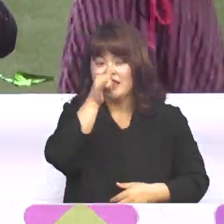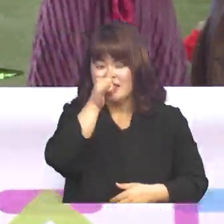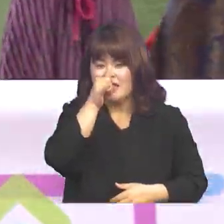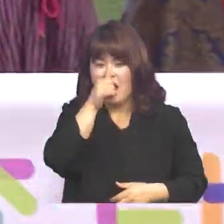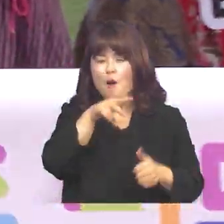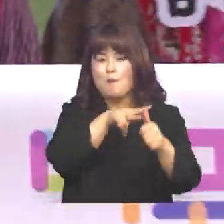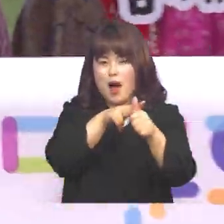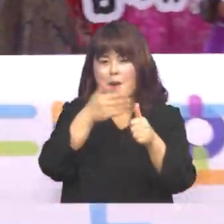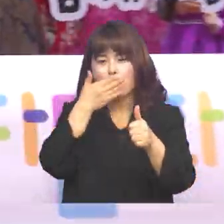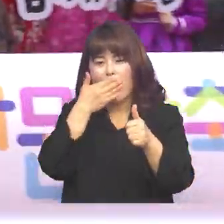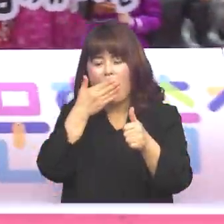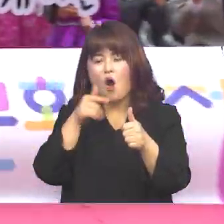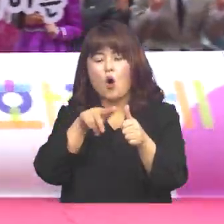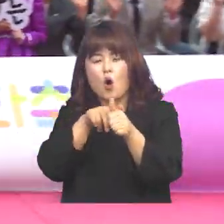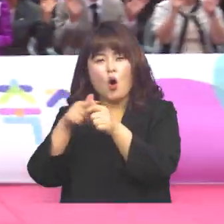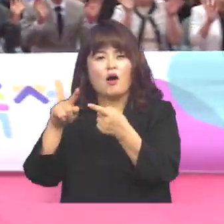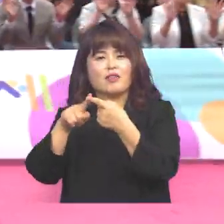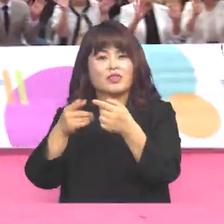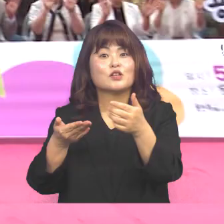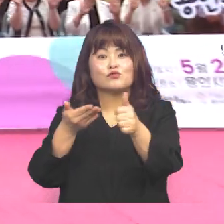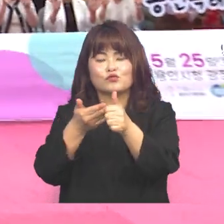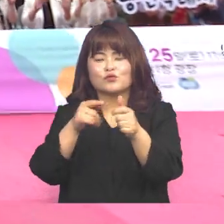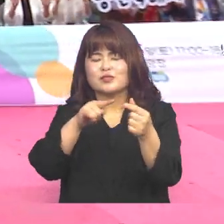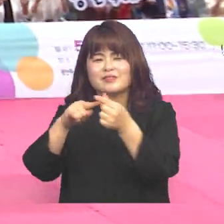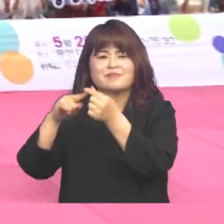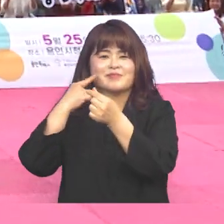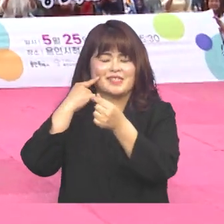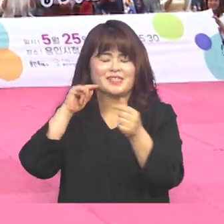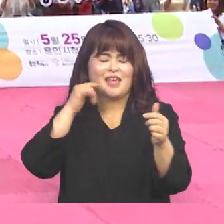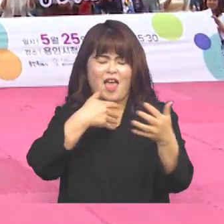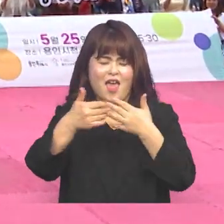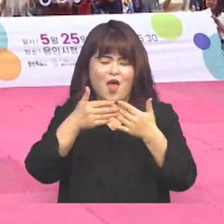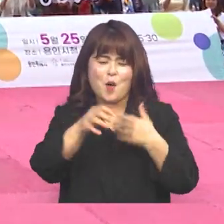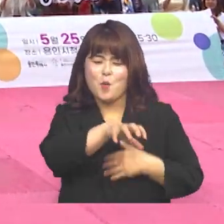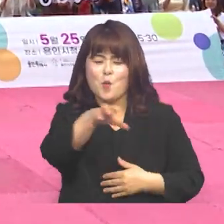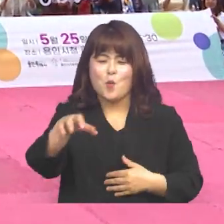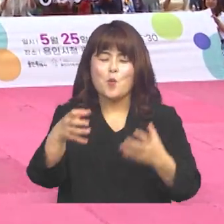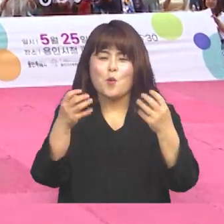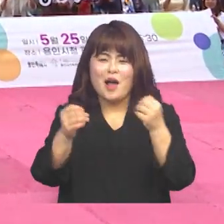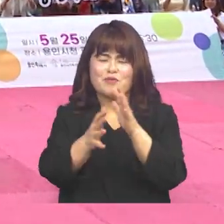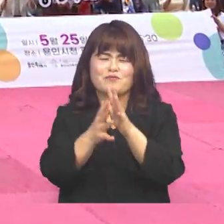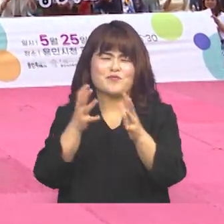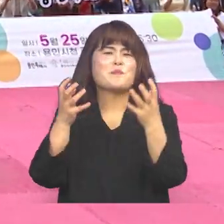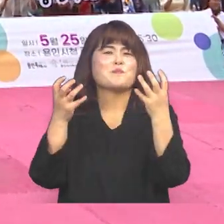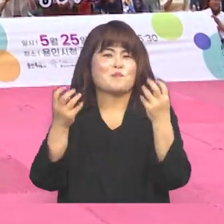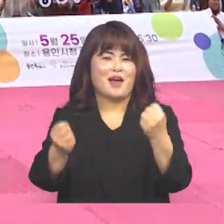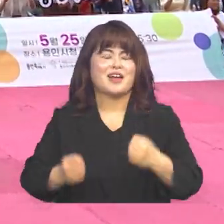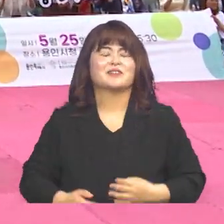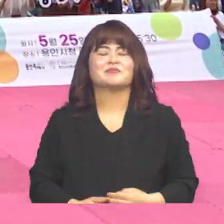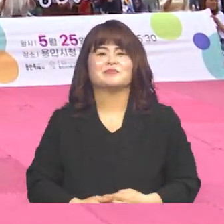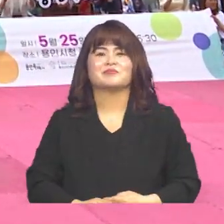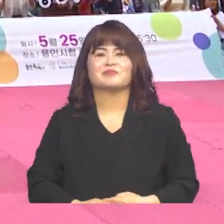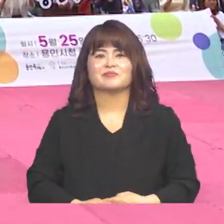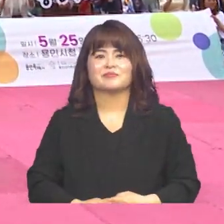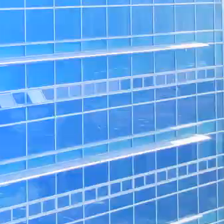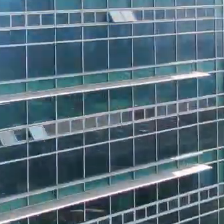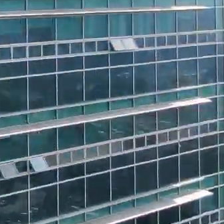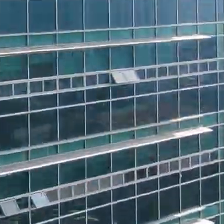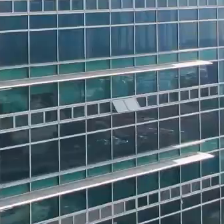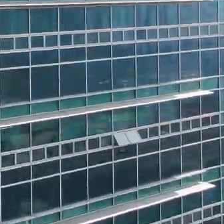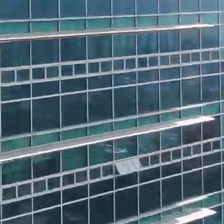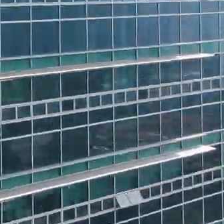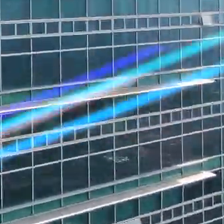구성됐으며 승마와 말먹이 주기, 캘리그라피, 페이스 페인팅 등 다양한 체험 부스에도 시민들의 줄이 길게 이어졌습니다.